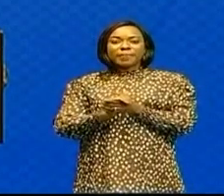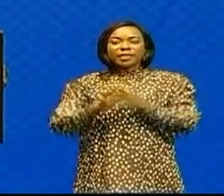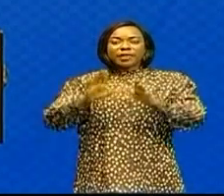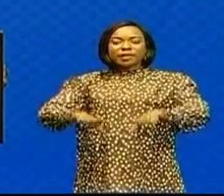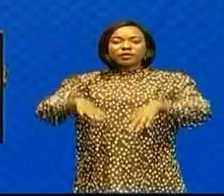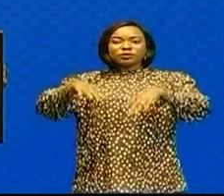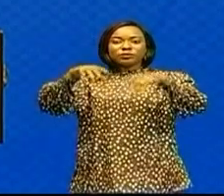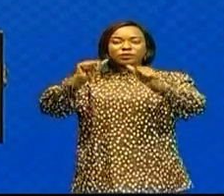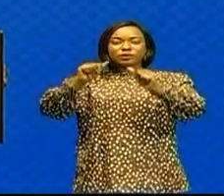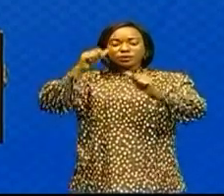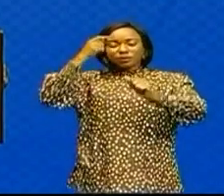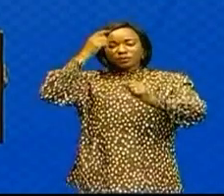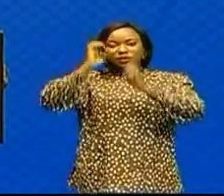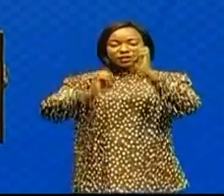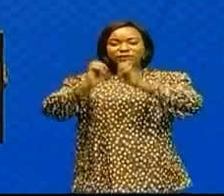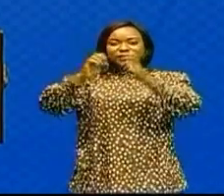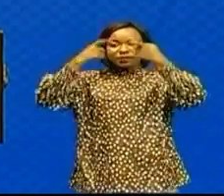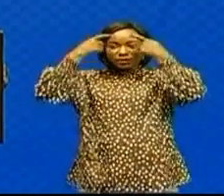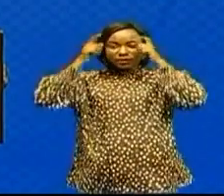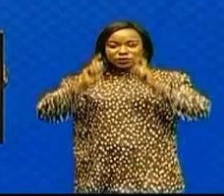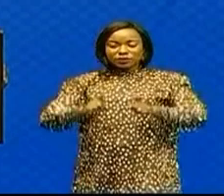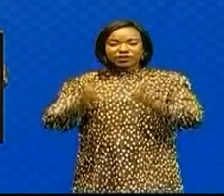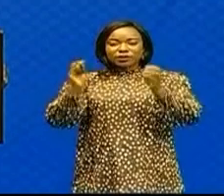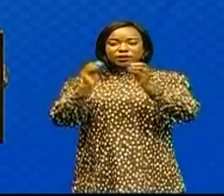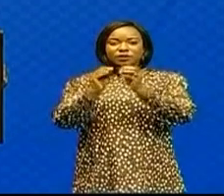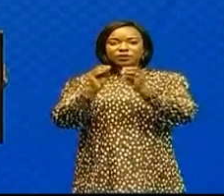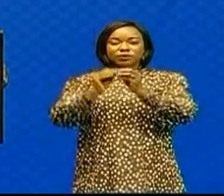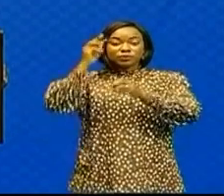approbation d'un relevé des décisions du Conseil des ministres,